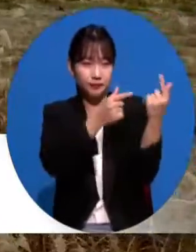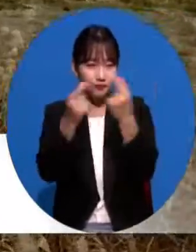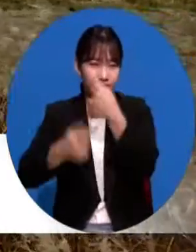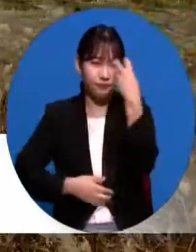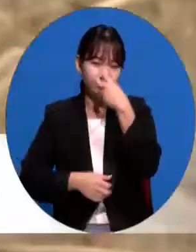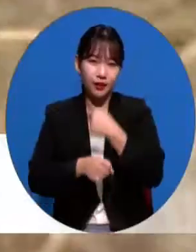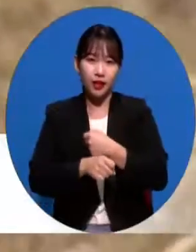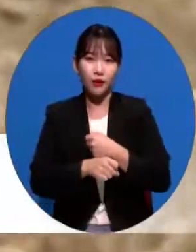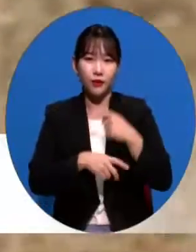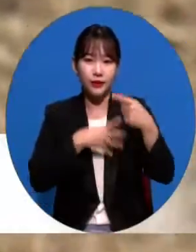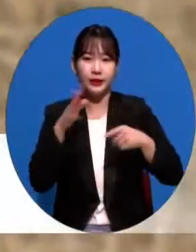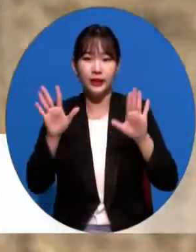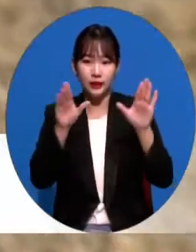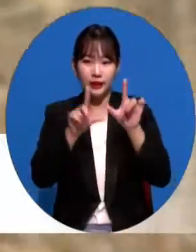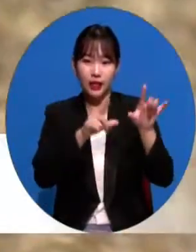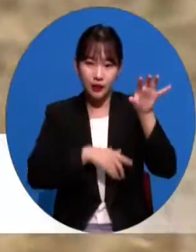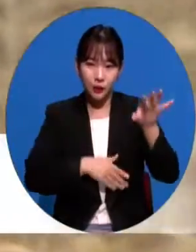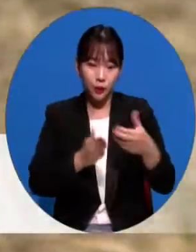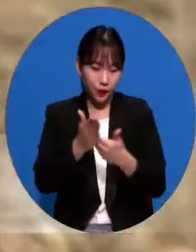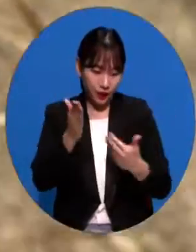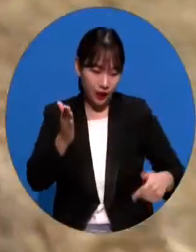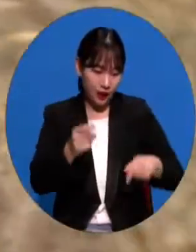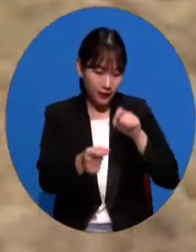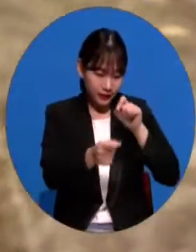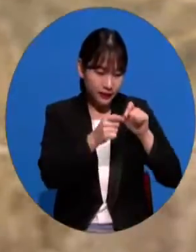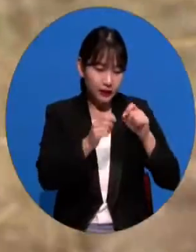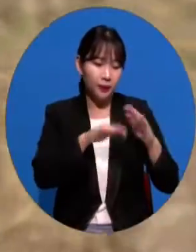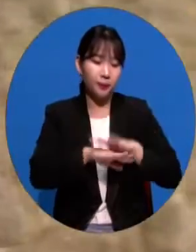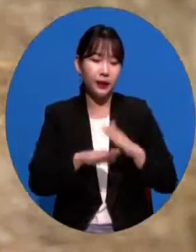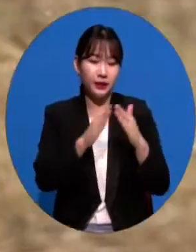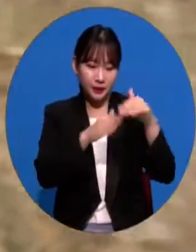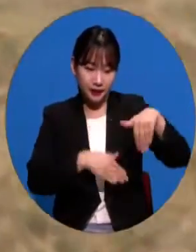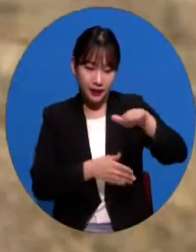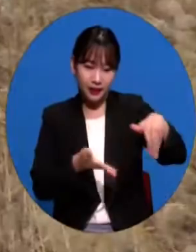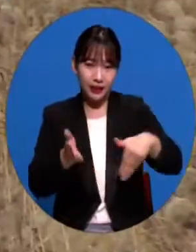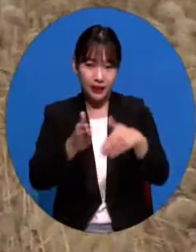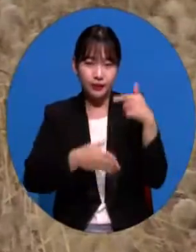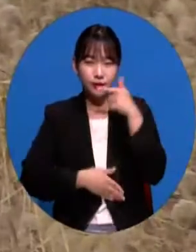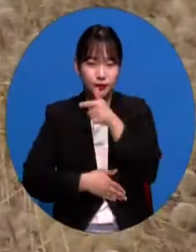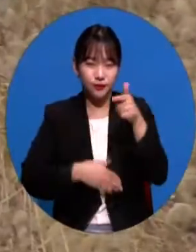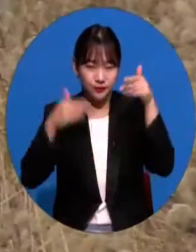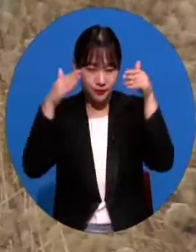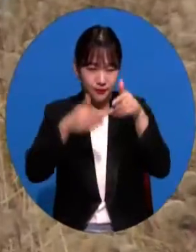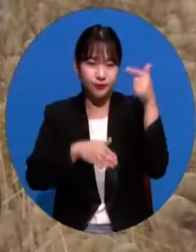철새 도래지와 소하천 인근 농가 진입로를 집중 소독할 방침입니다.